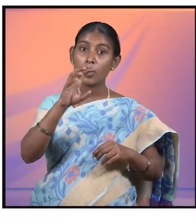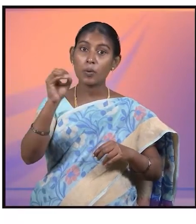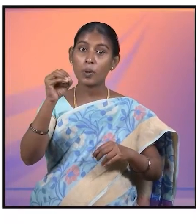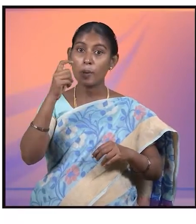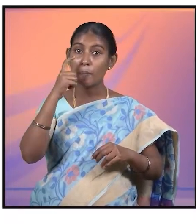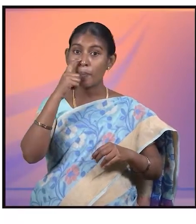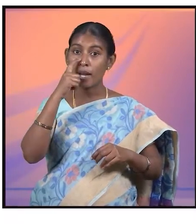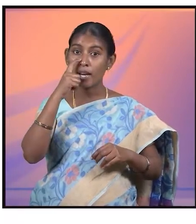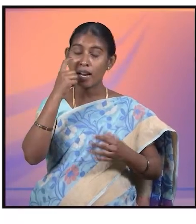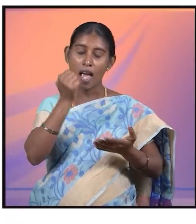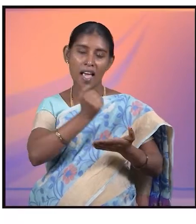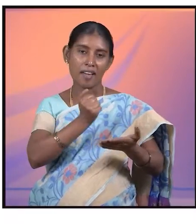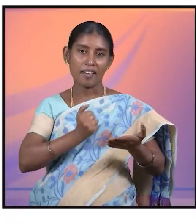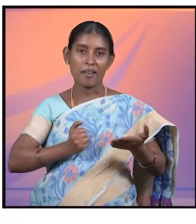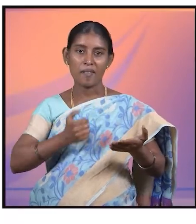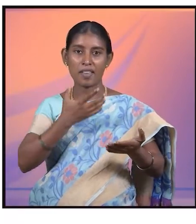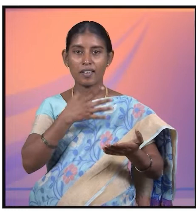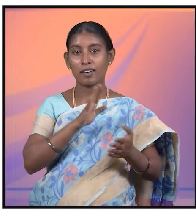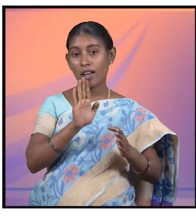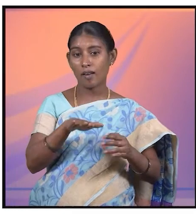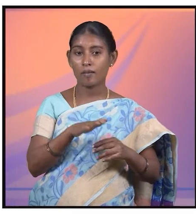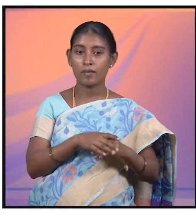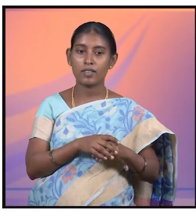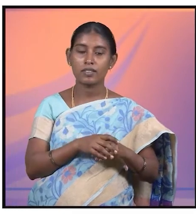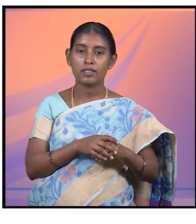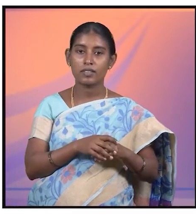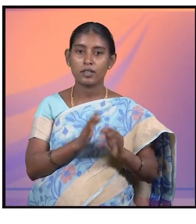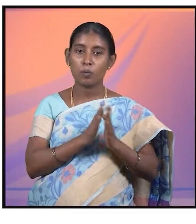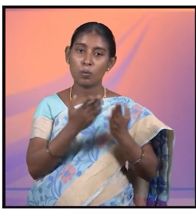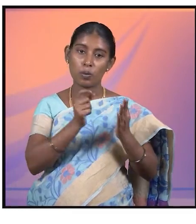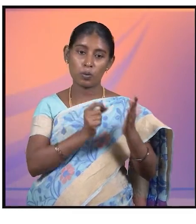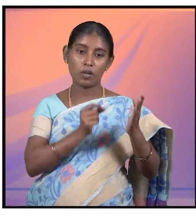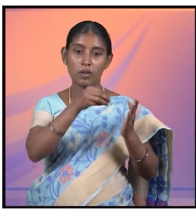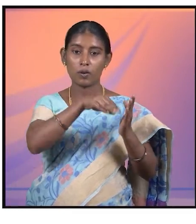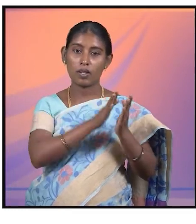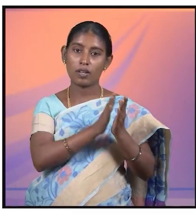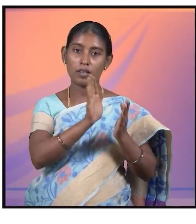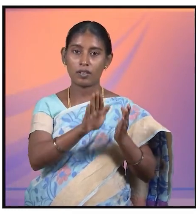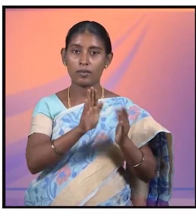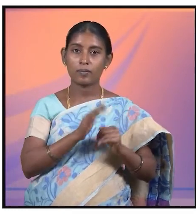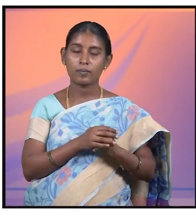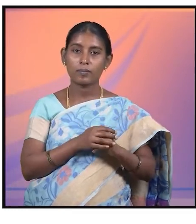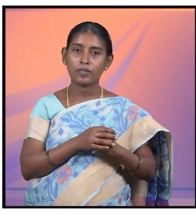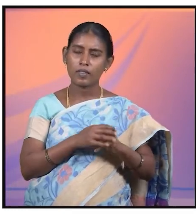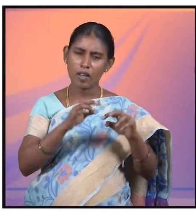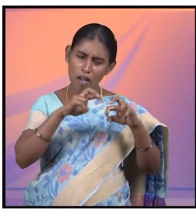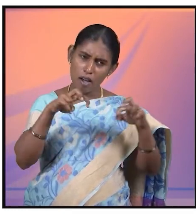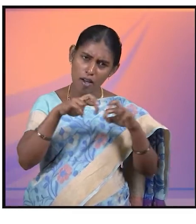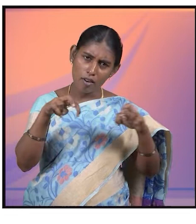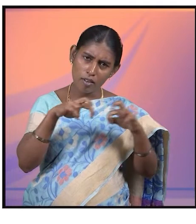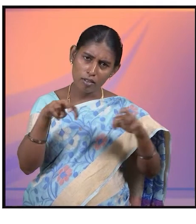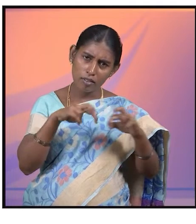இருந்ததாக ஆசானு கிரமணி என்ற நூல் குறிப்பிடுகின்றது. வேதங்கள் குறித்த ஆராய்ச்சியில்